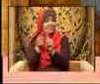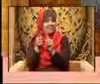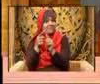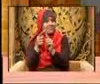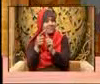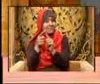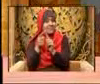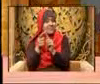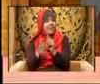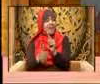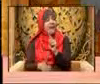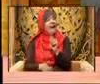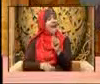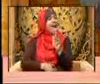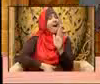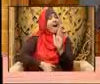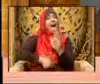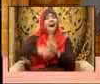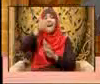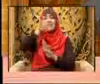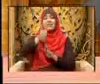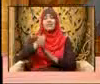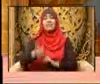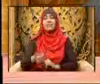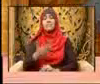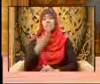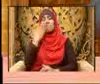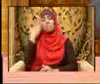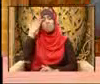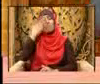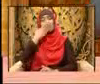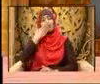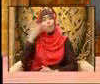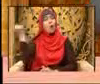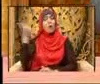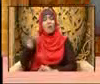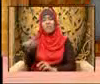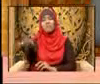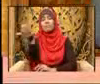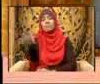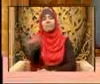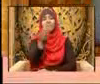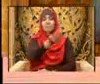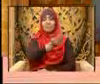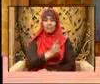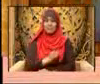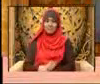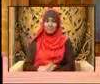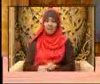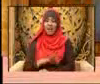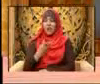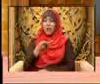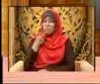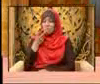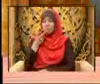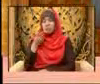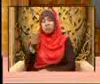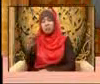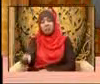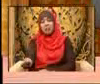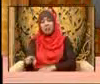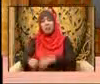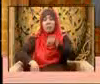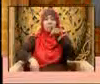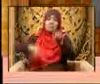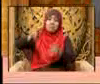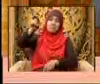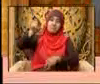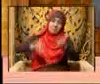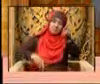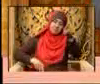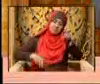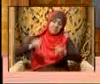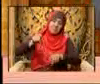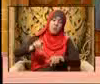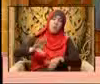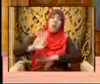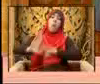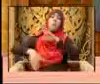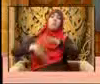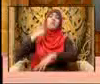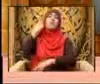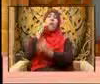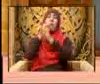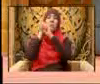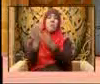خير له من أن يسأل الناس أعطوه أو منعوه، وهك المسألة تأتي نكتة على وجهه